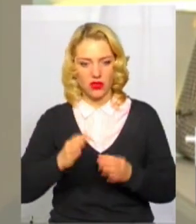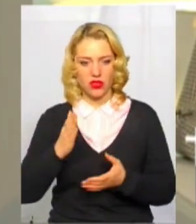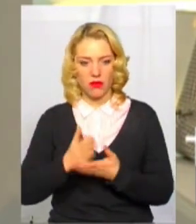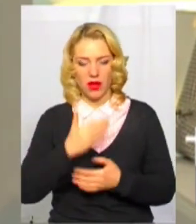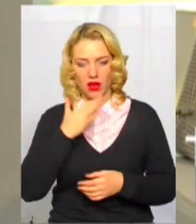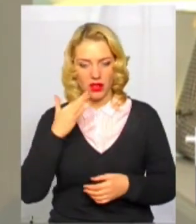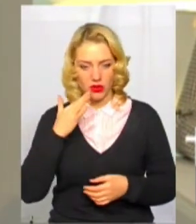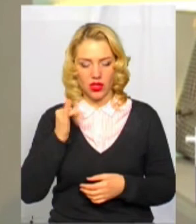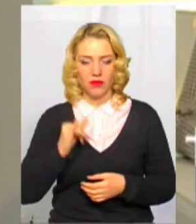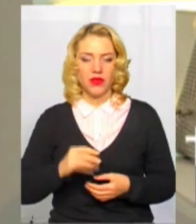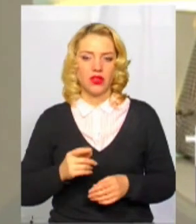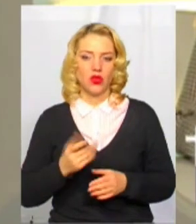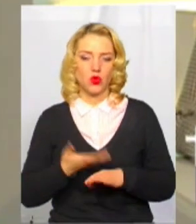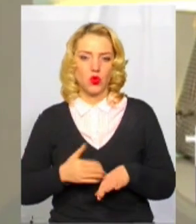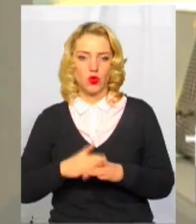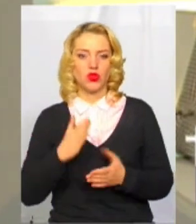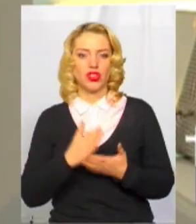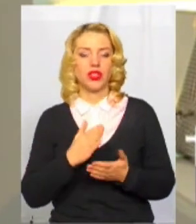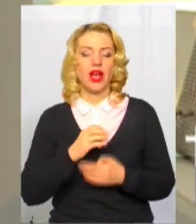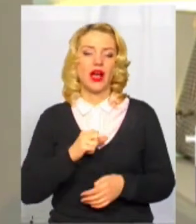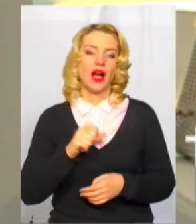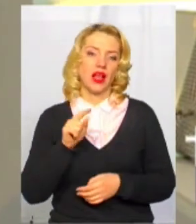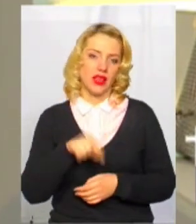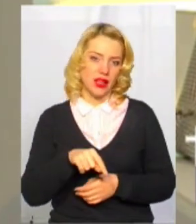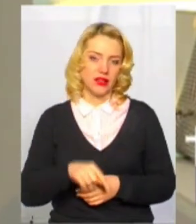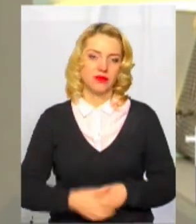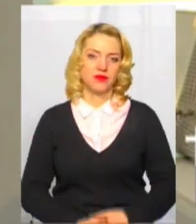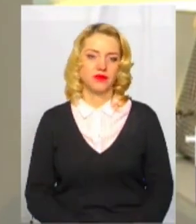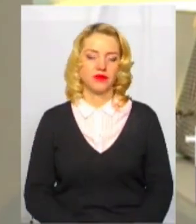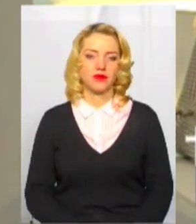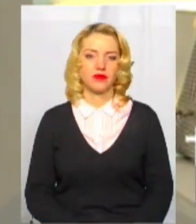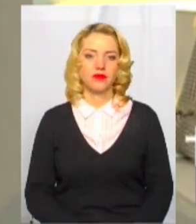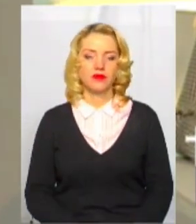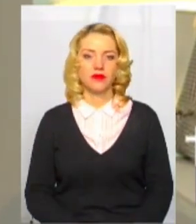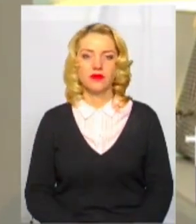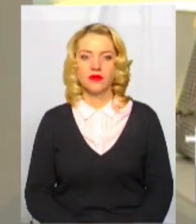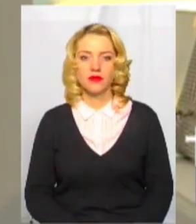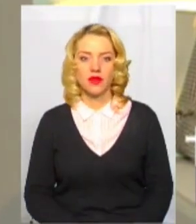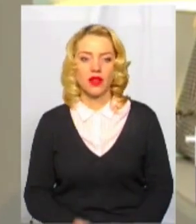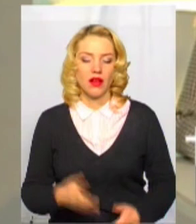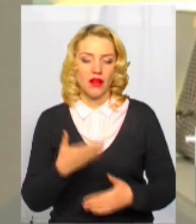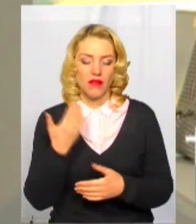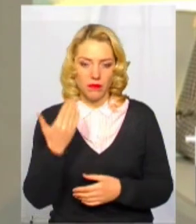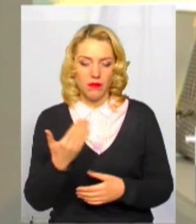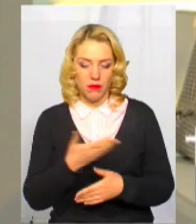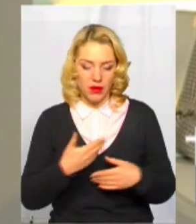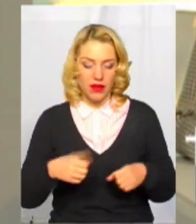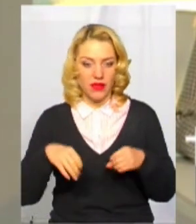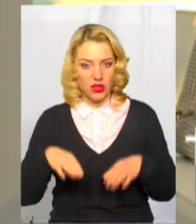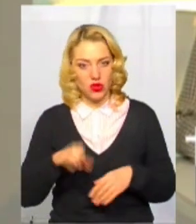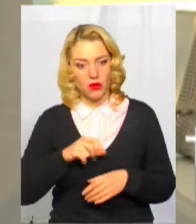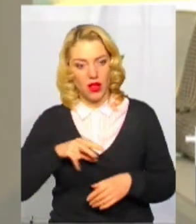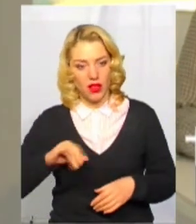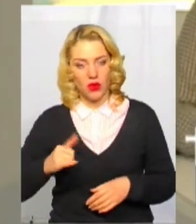багато і труднощі є, тим не менше, якби ми по мірі можливості вирішуємо.